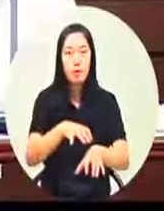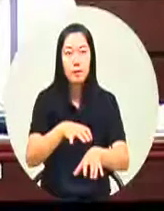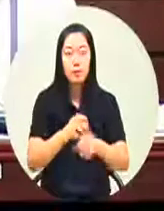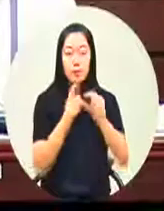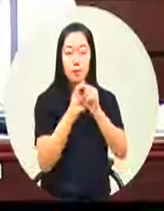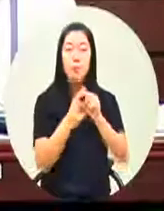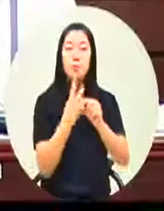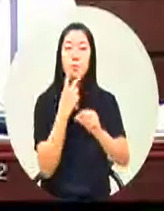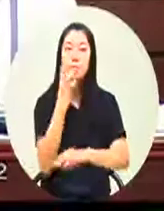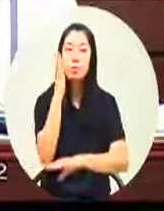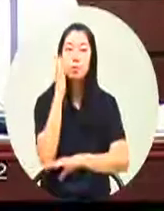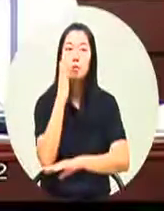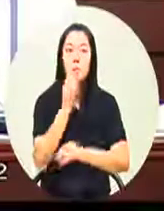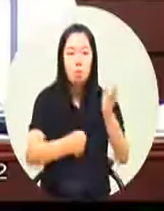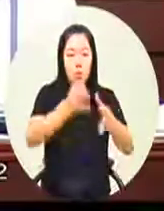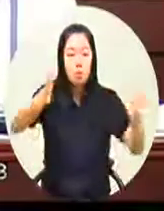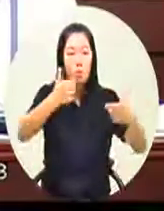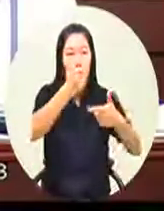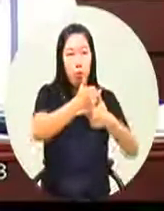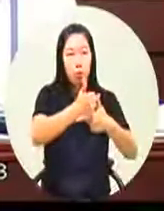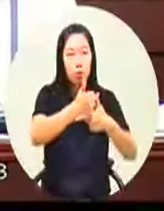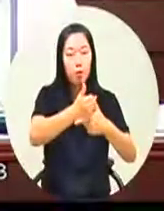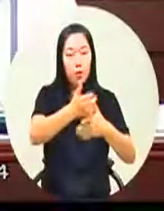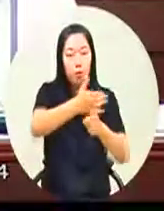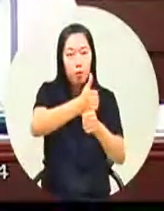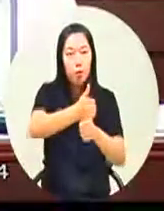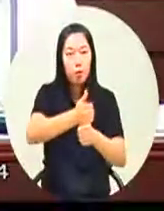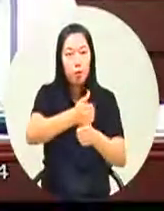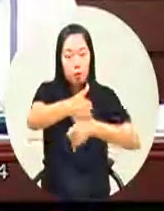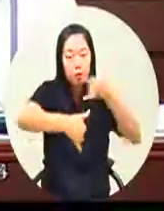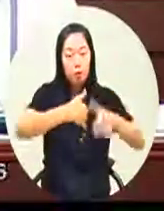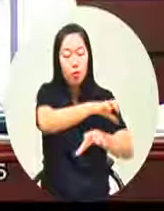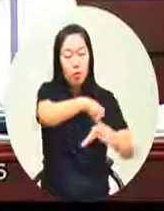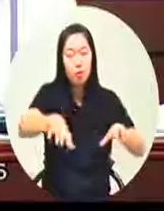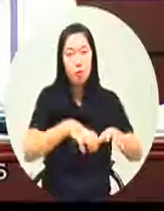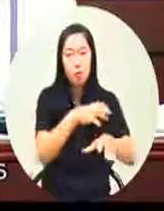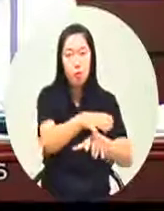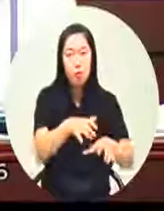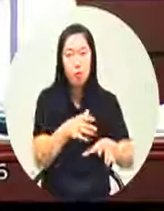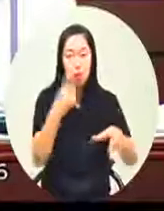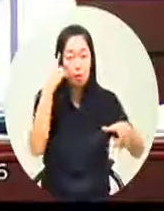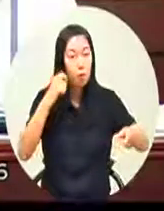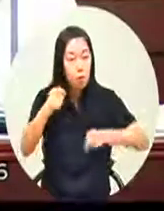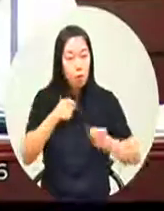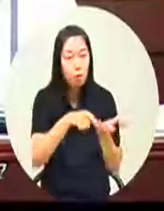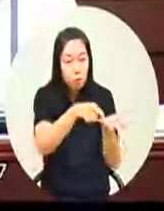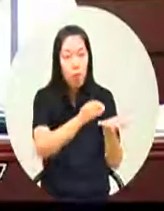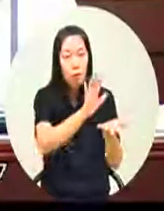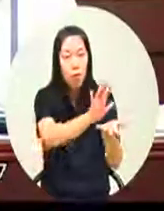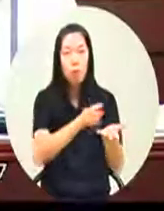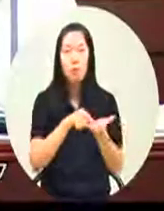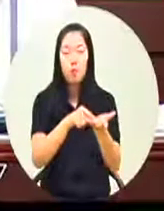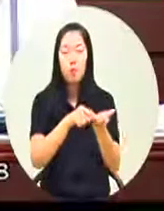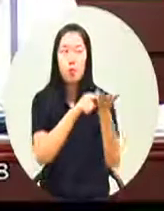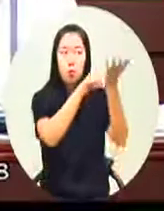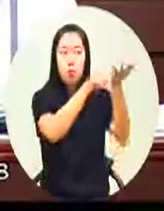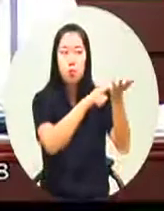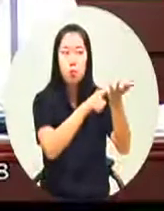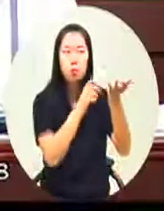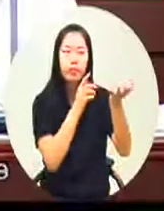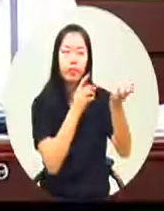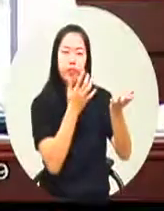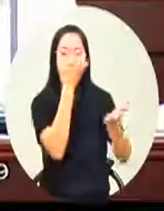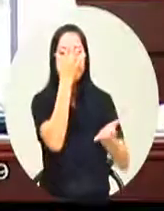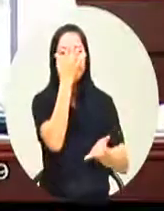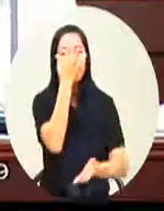中央营建署这个生活圈道路的这个计划。那我所知道的，他们是申请上去好像没有很顺利。那